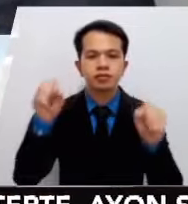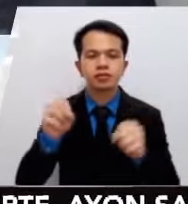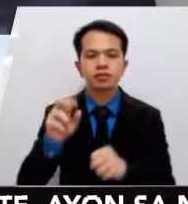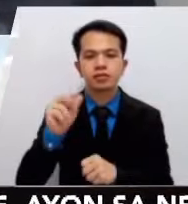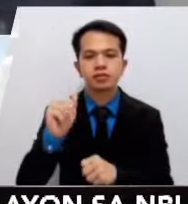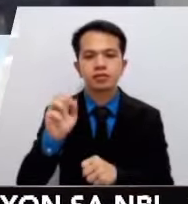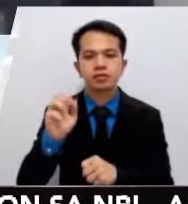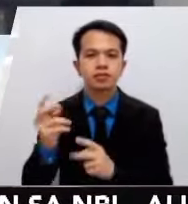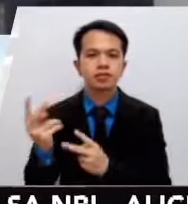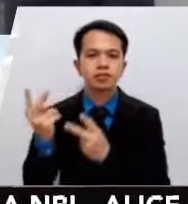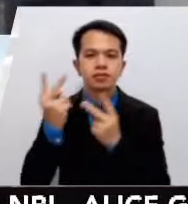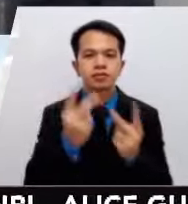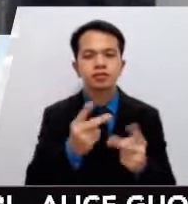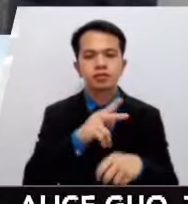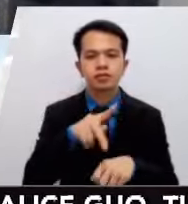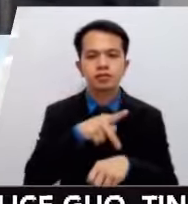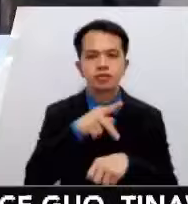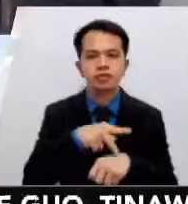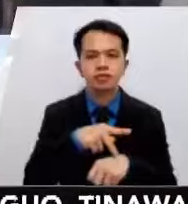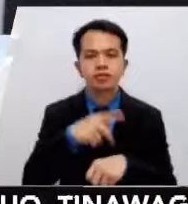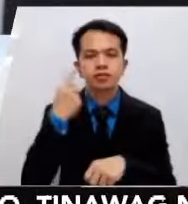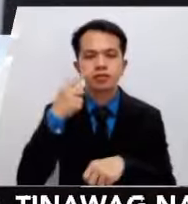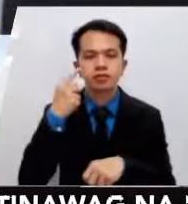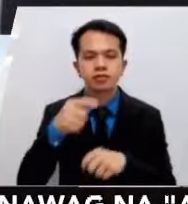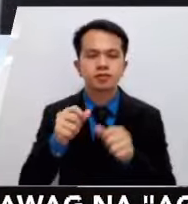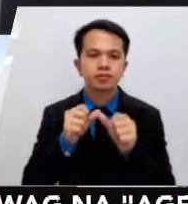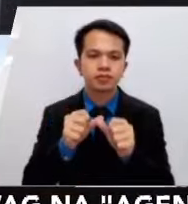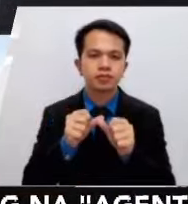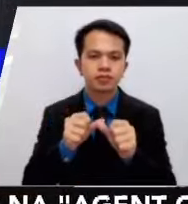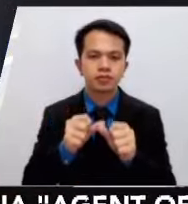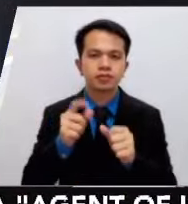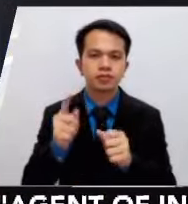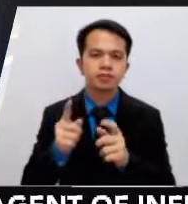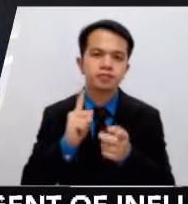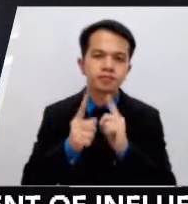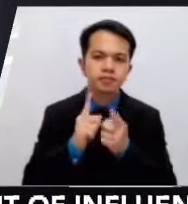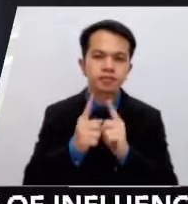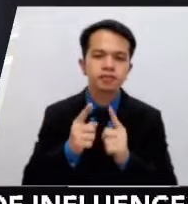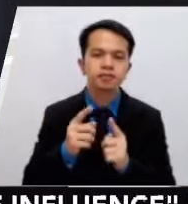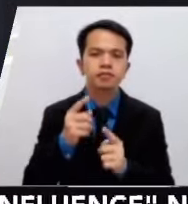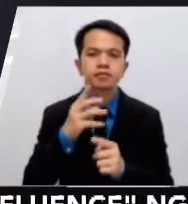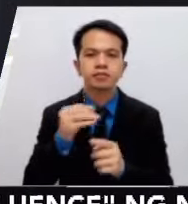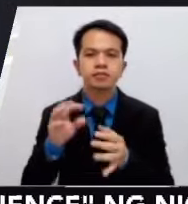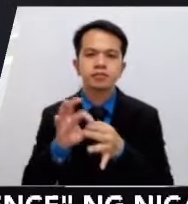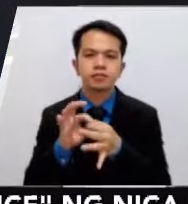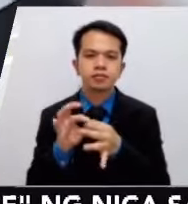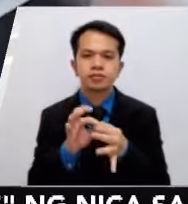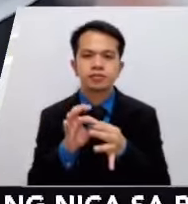bumisita sa Pilipinas para ipagpatuloy ang kanilang pag-uusap at pakikipag-ugnayan.